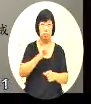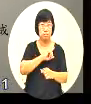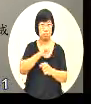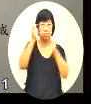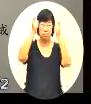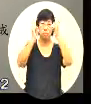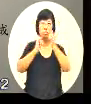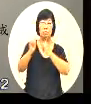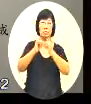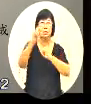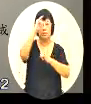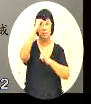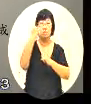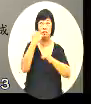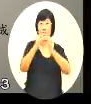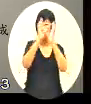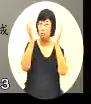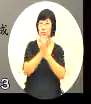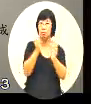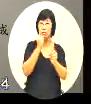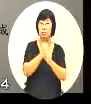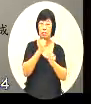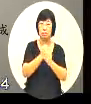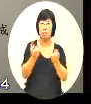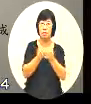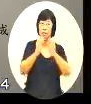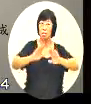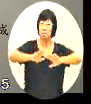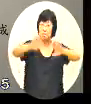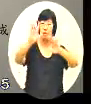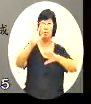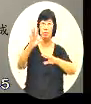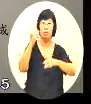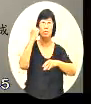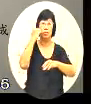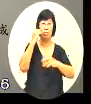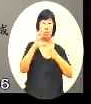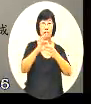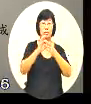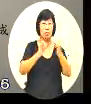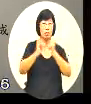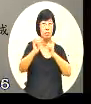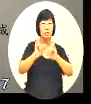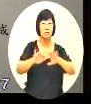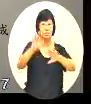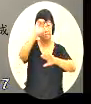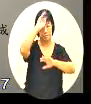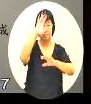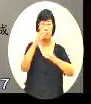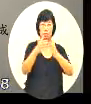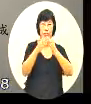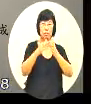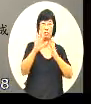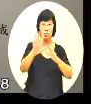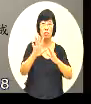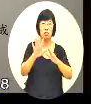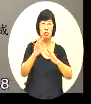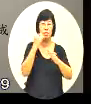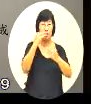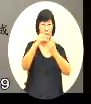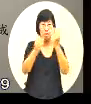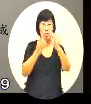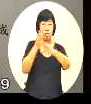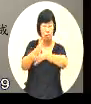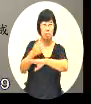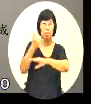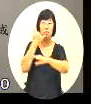高雄整体发展要更好。我希望市长提出民进版本的自由经济示范区，只要条例能过，对高